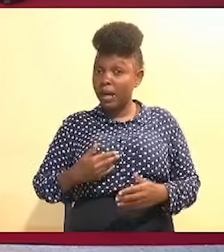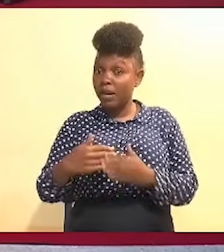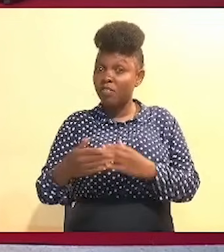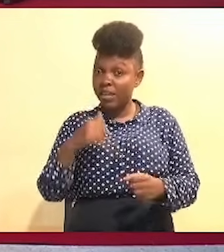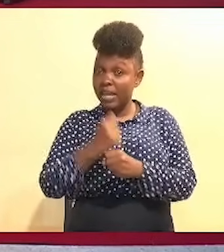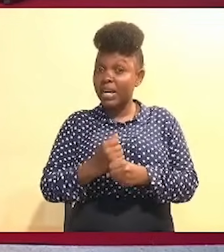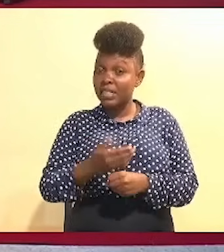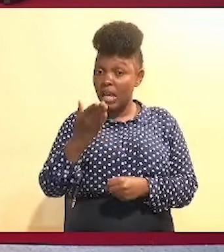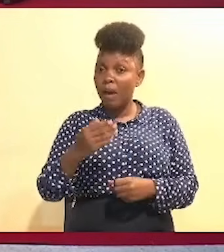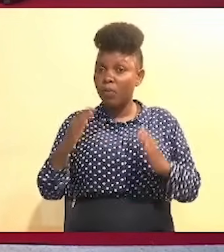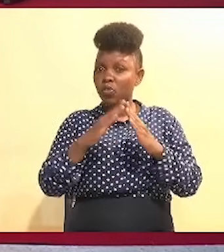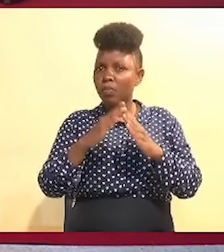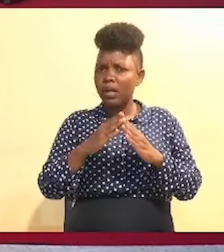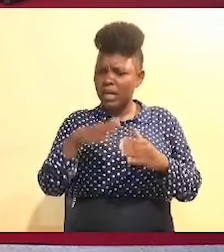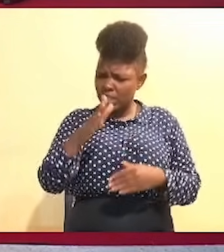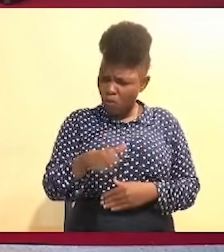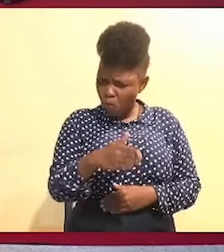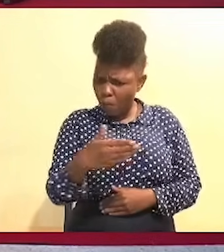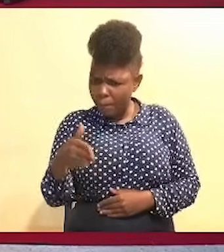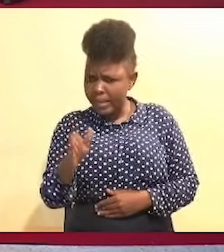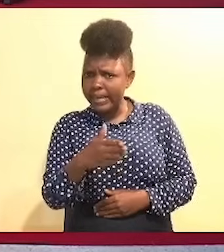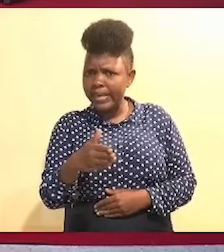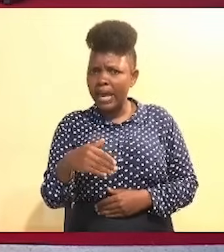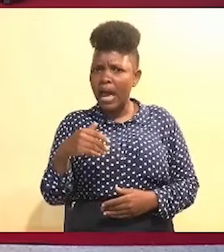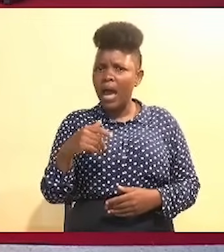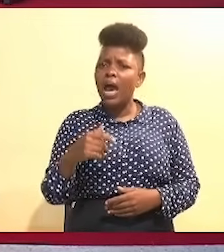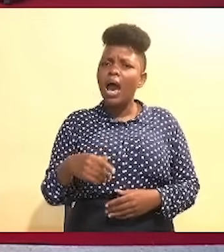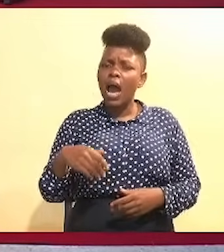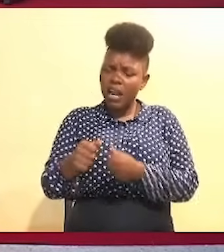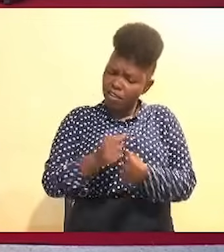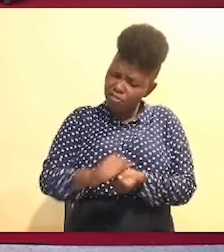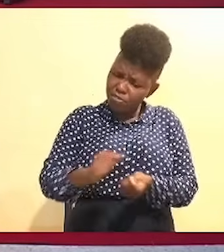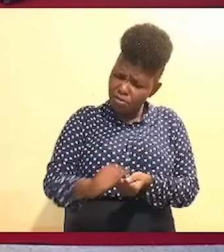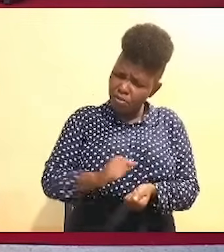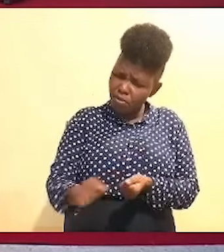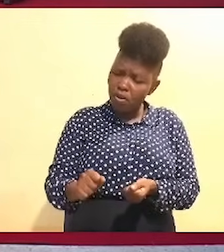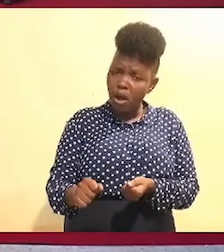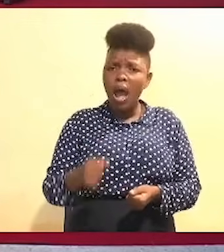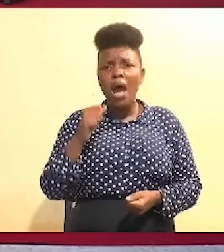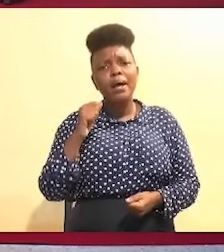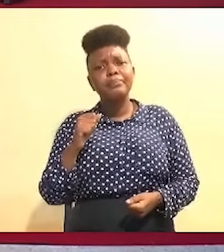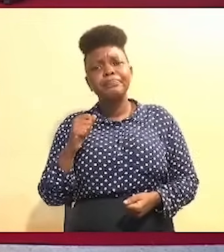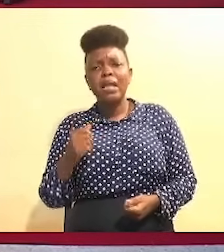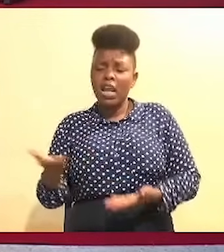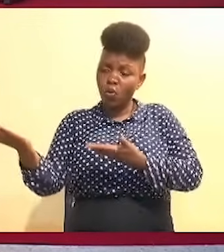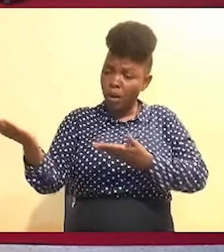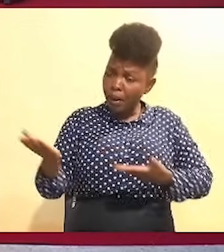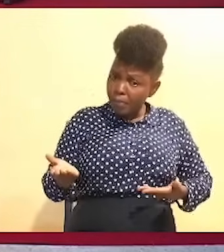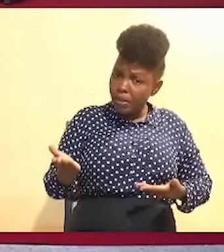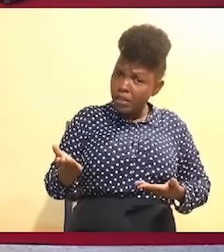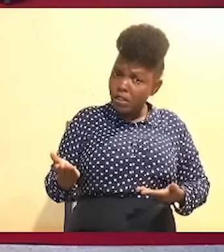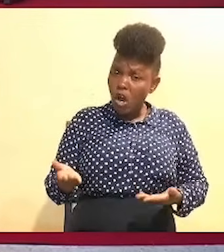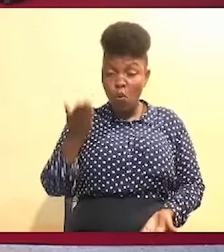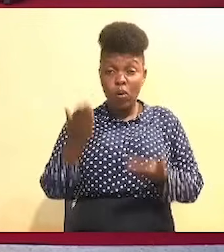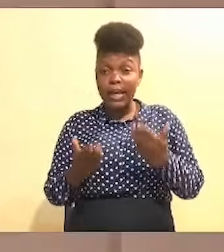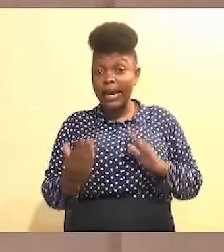nyumbani kukupikia, hata kama hajaajiriwa, alikuwa tu anapika anakufulia pale nyumbani, alikuwa tu ukija pale anakukaribisha, kwa mujibu